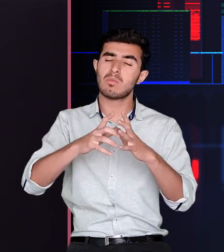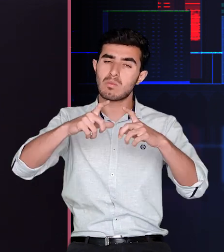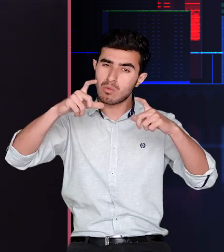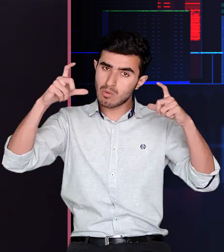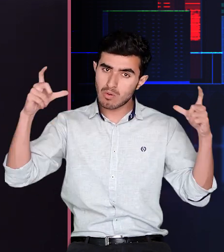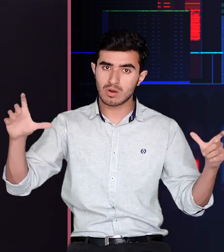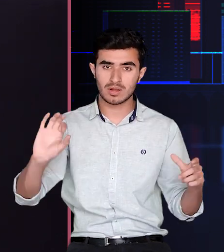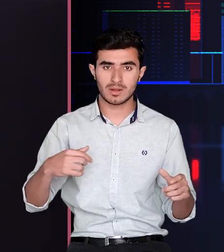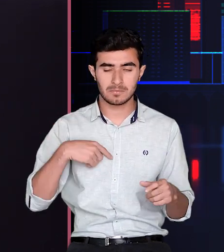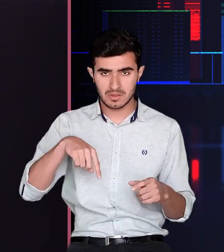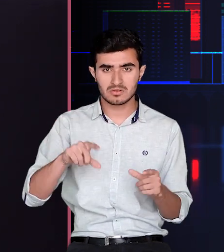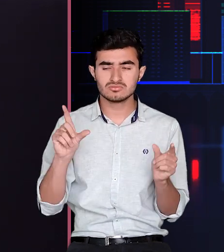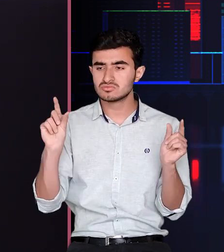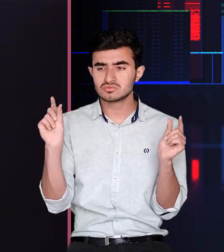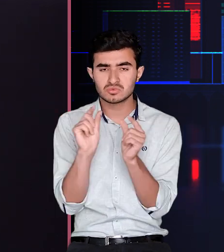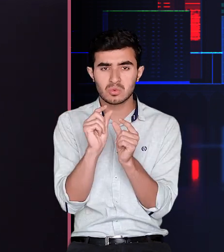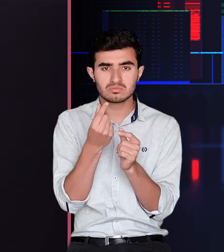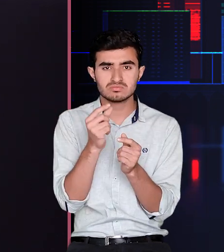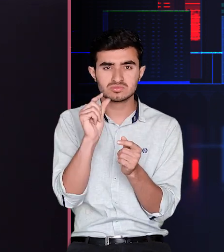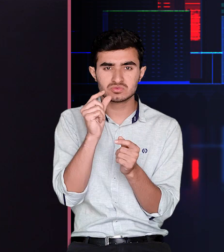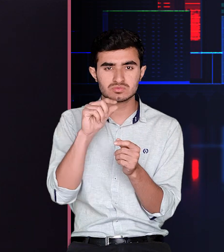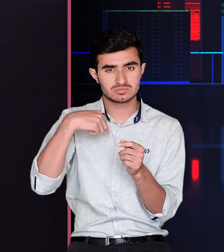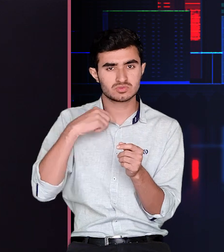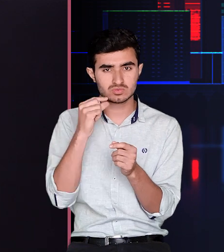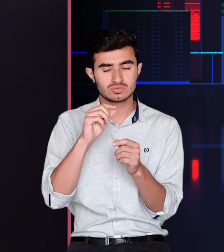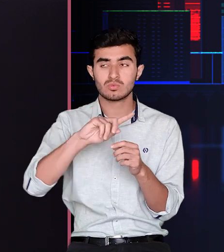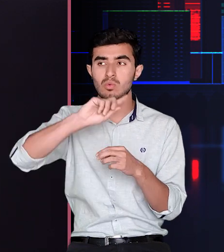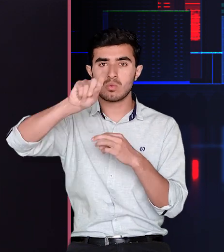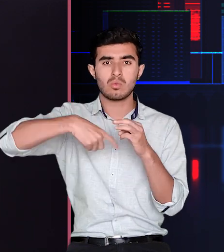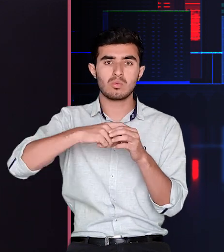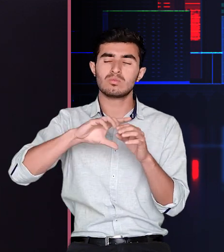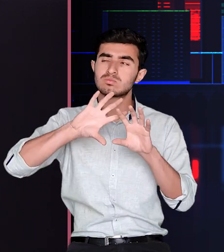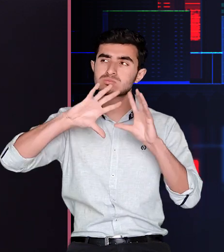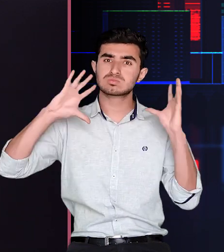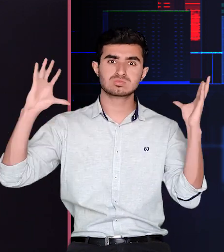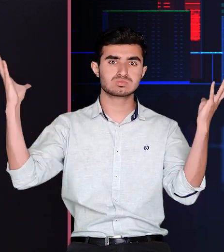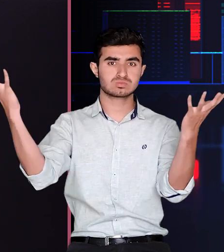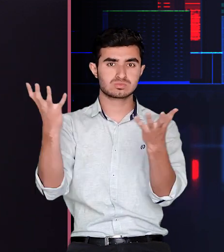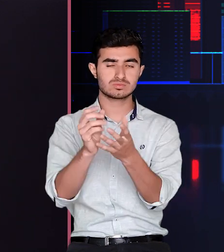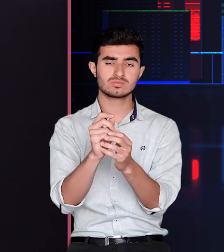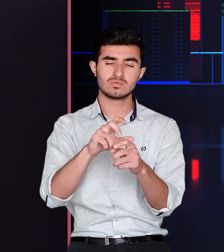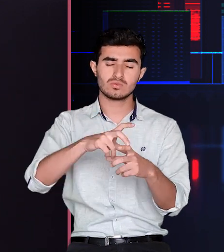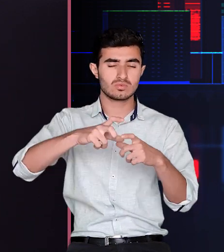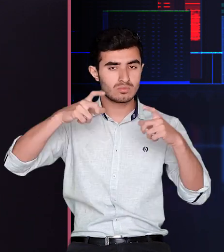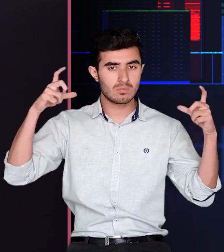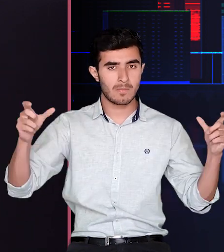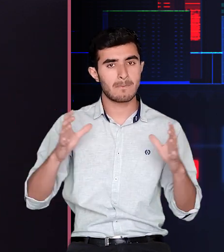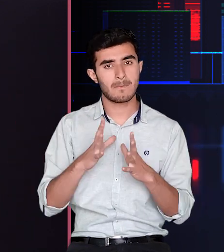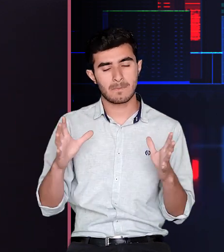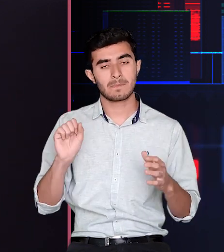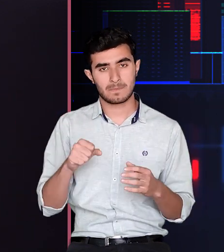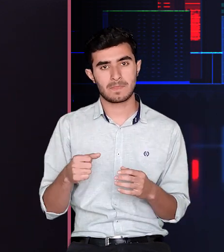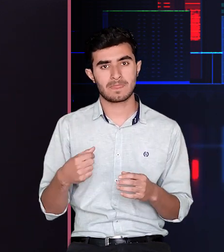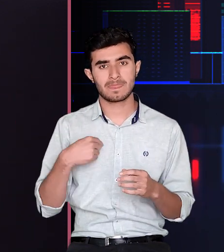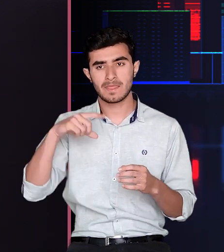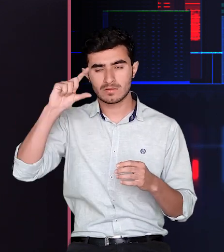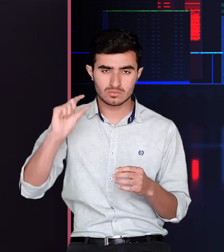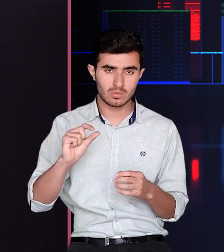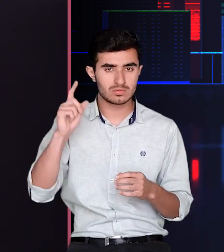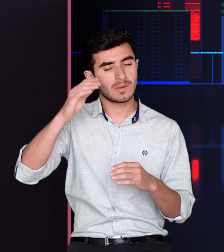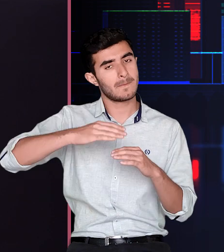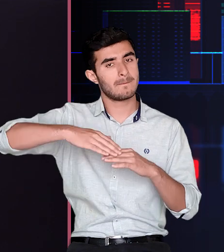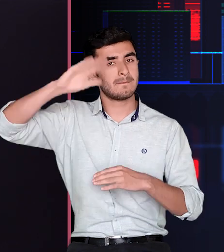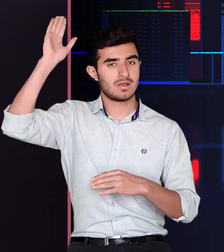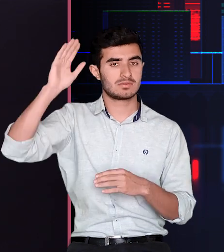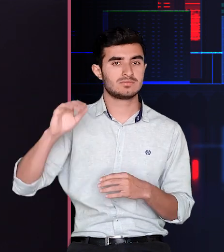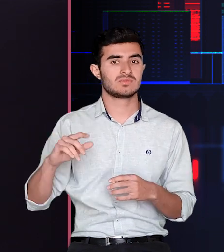लाइक अ टाइनी डॉट कंपेयर टू द यूनिवर्स। तो जैसे अब मैंने एंड्रोमेडा की पिक्चर ली थी, जब उसका पहला सब फ्रेम आया था ना, तो